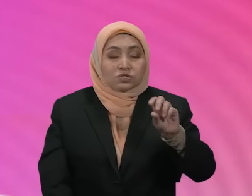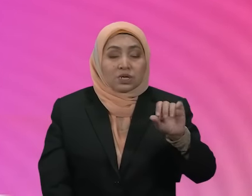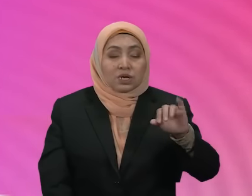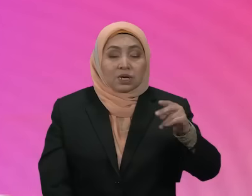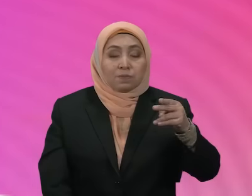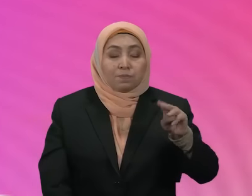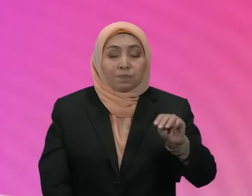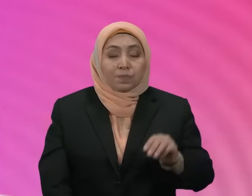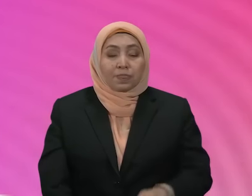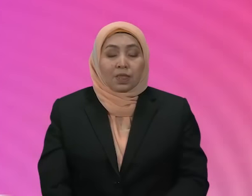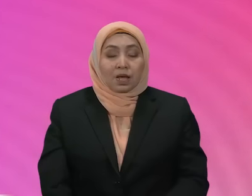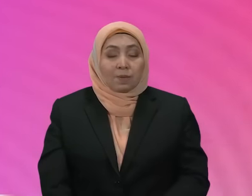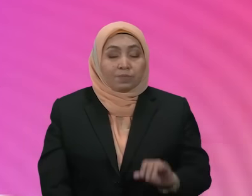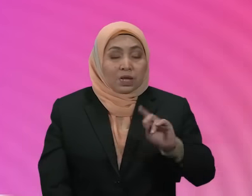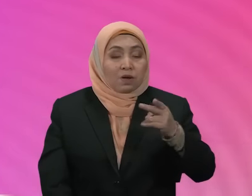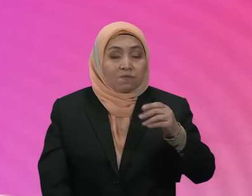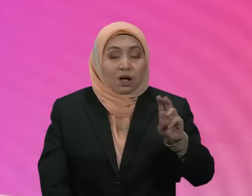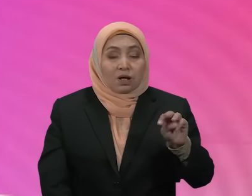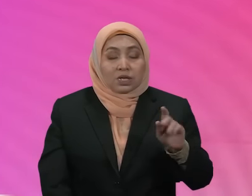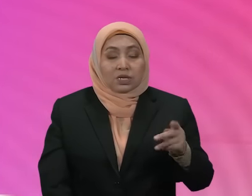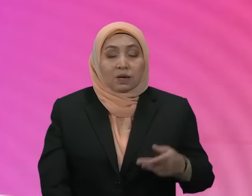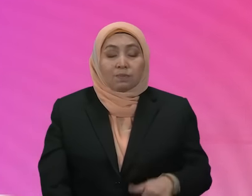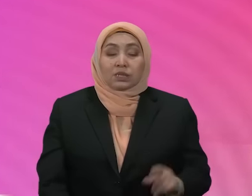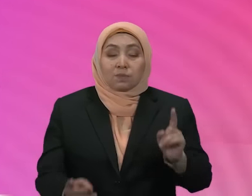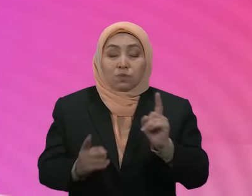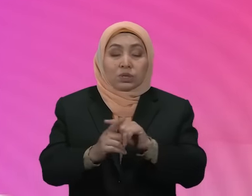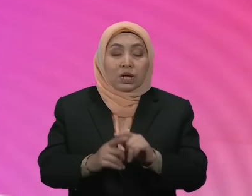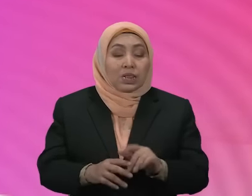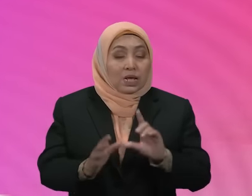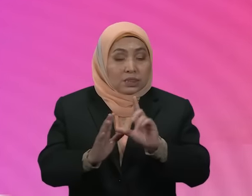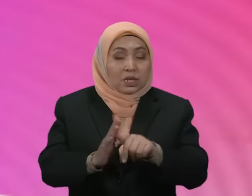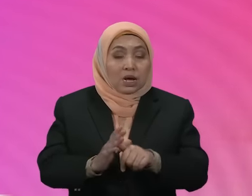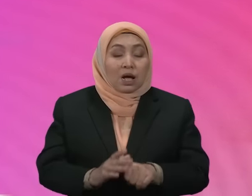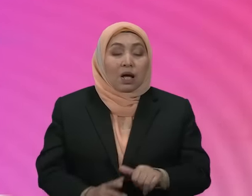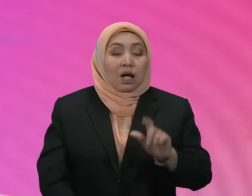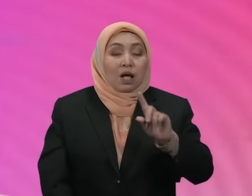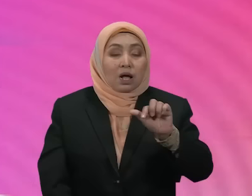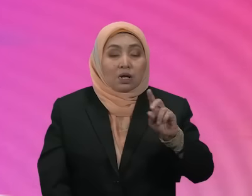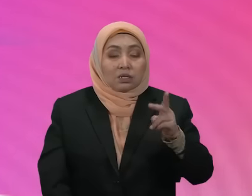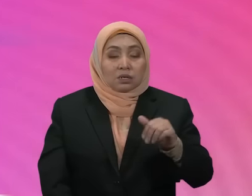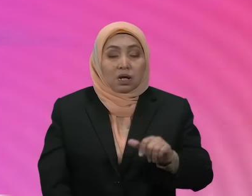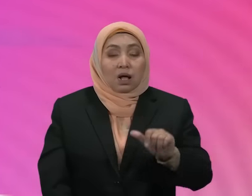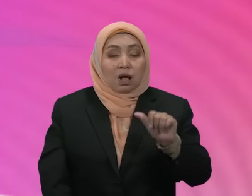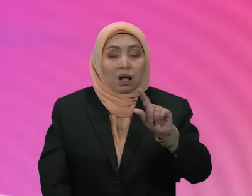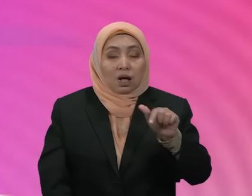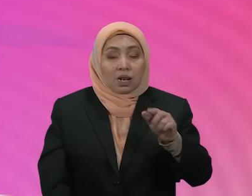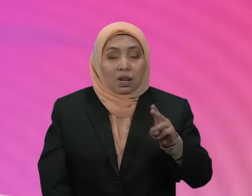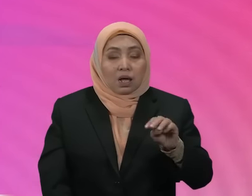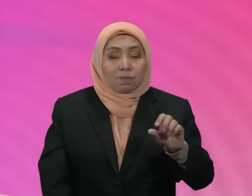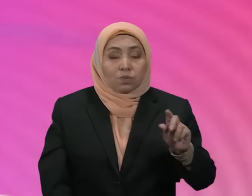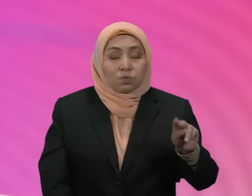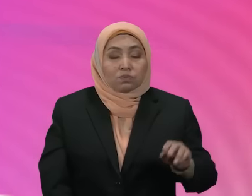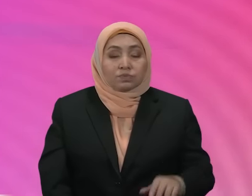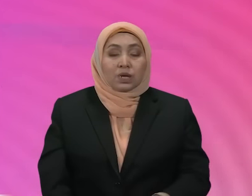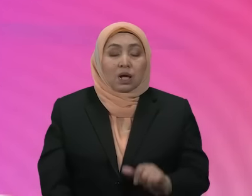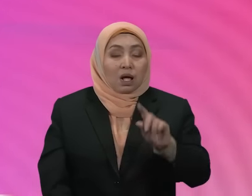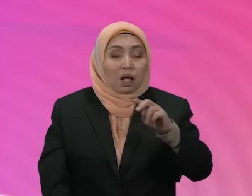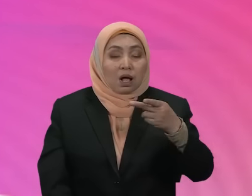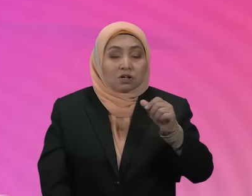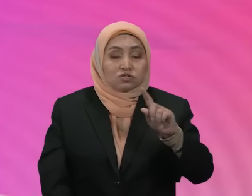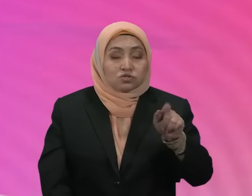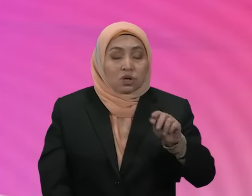وَأَنفُسِهِمْ إِخْفَاءَ حَقِيقِي كَانَ نُمَتِي بَتَمُ دَنْغَانْ فَا كَمُدِيَانْ أَعْظَمُ أَعْظَمُ هَذَا هَمْزَةٌ هَذَا عَيْنٌ